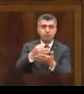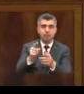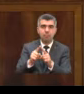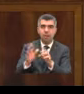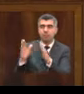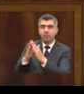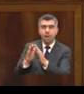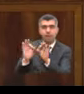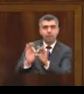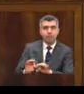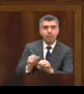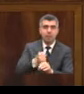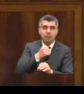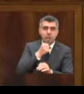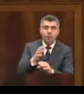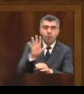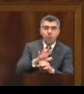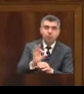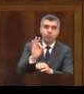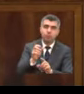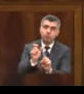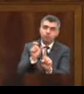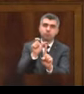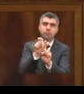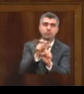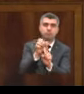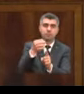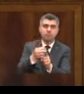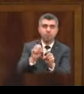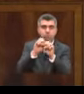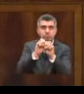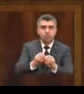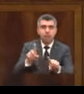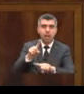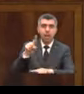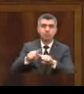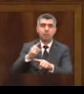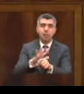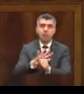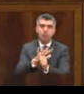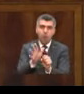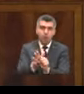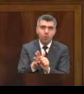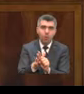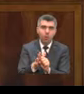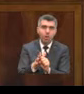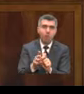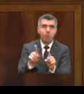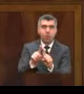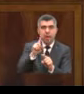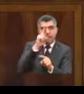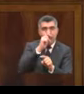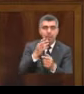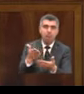مؤسساتنا، خاصة مؤسسات الرعاية الاجتماعية، في حمايتها من انتشار الفيروس من جهة، وفي حمايتها من خطر